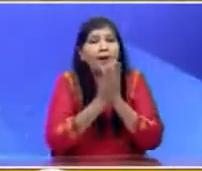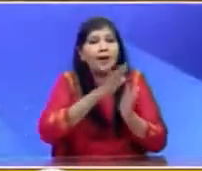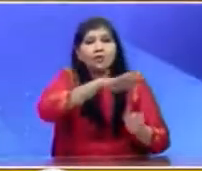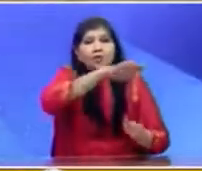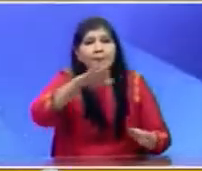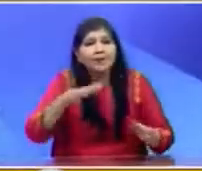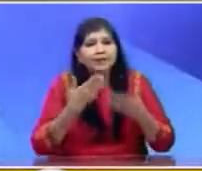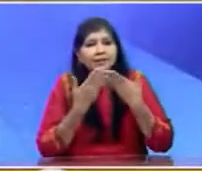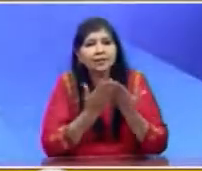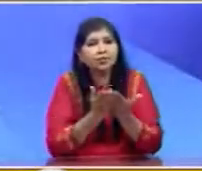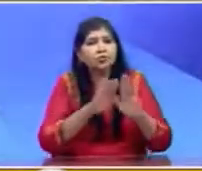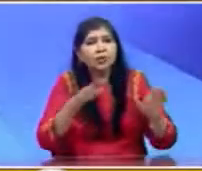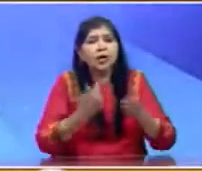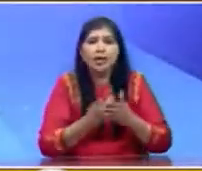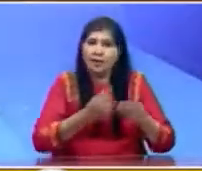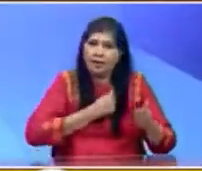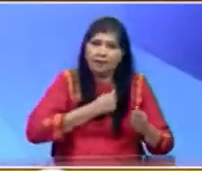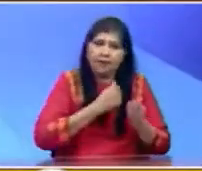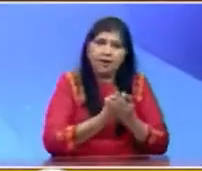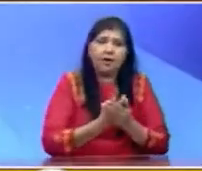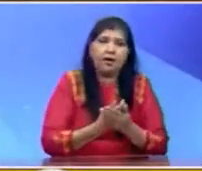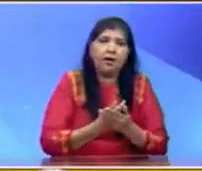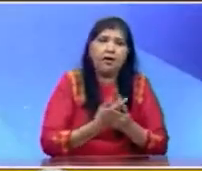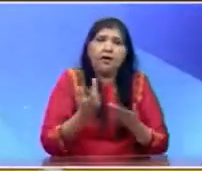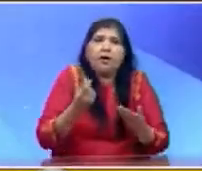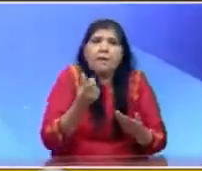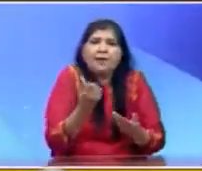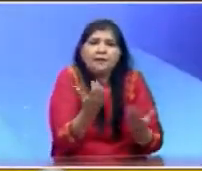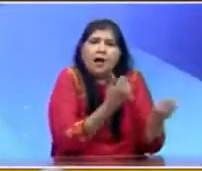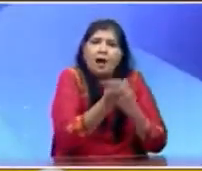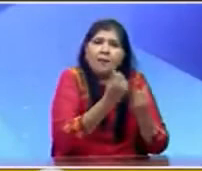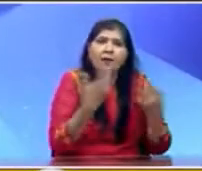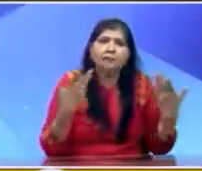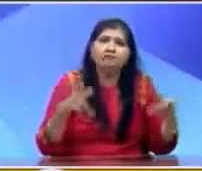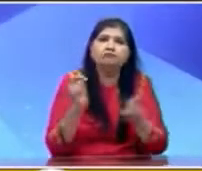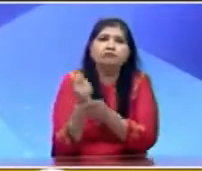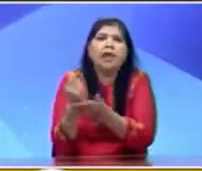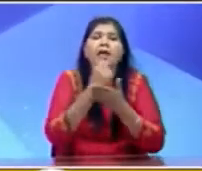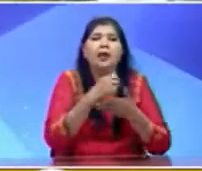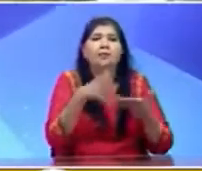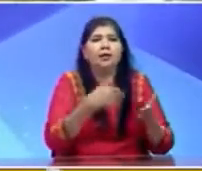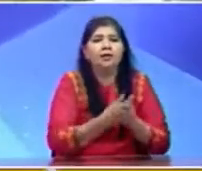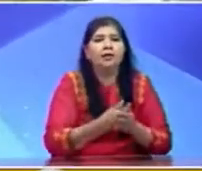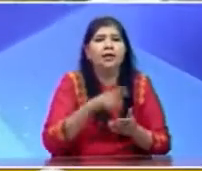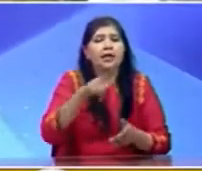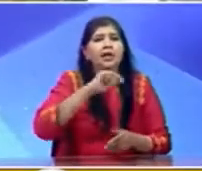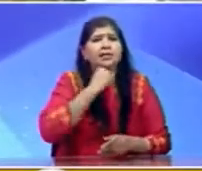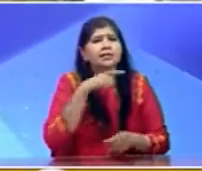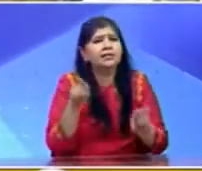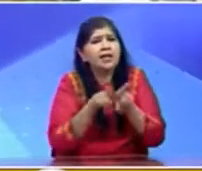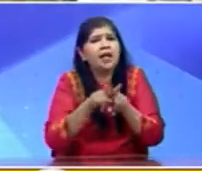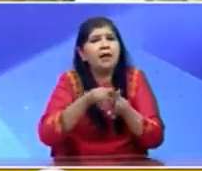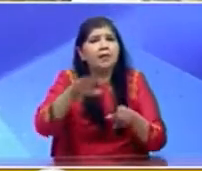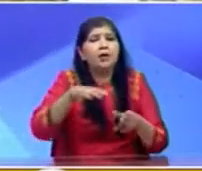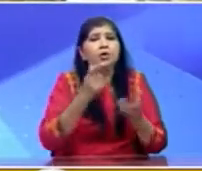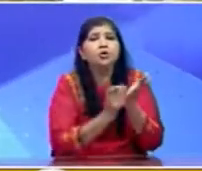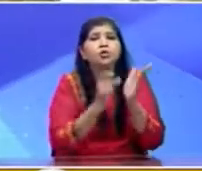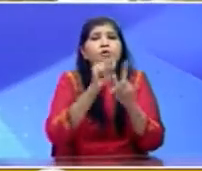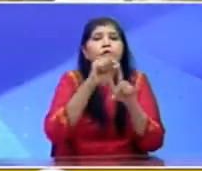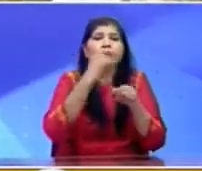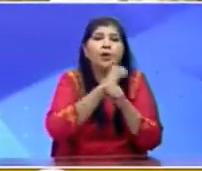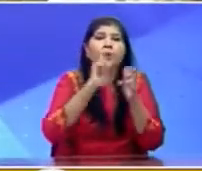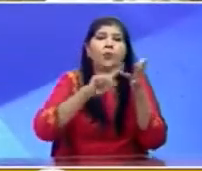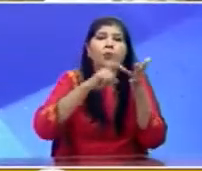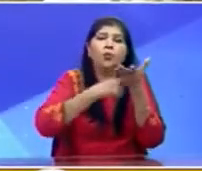भी इसे अपना स्वरोजगार बना रहे हैं। ऐसे ही एक युवा है यूपी में गोरखपुर